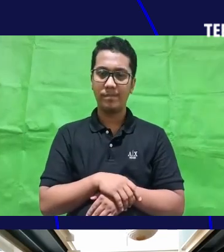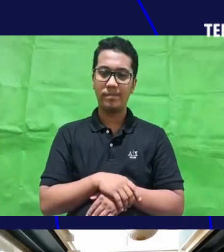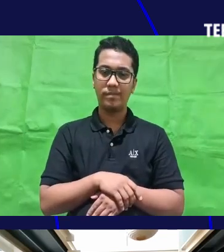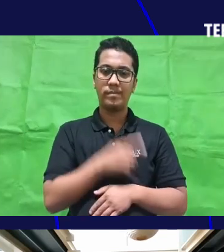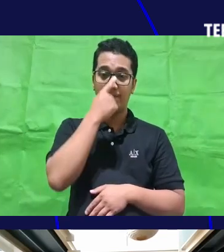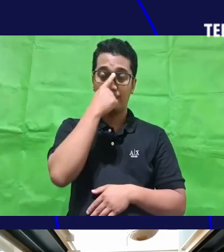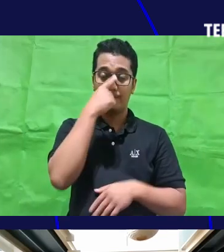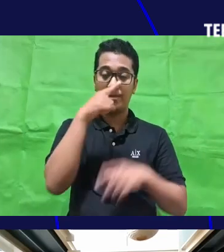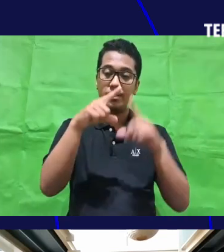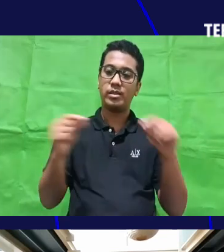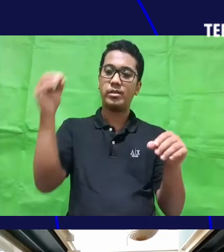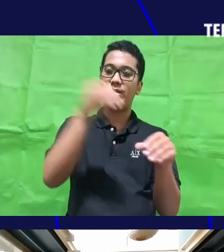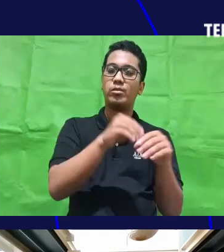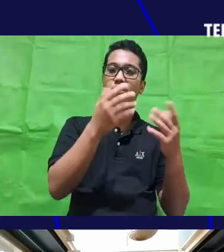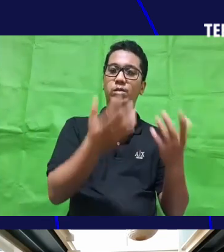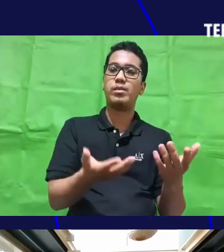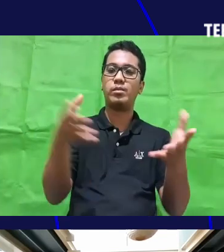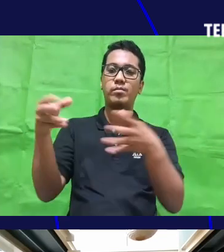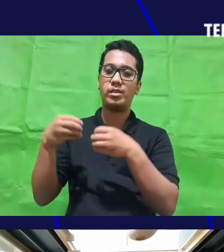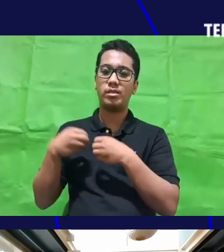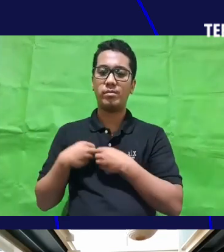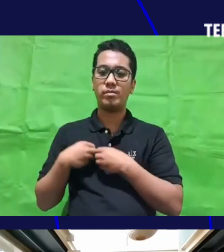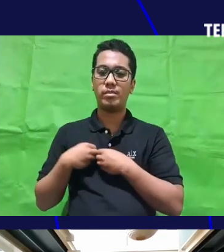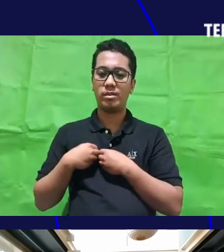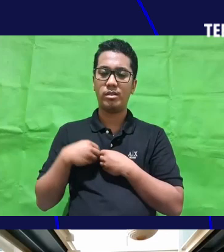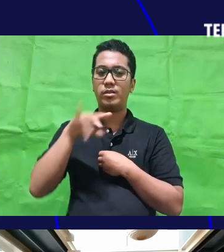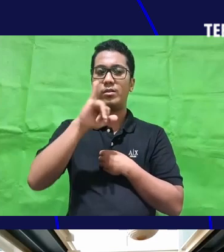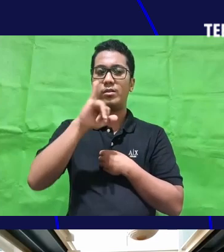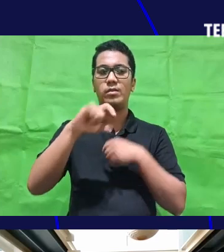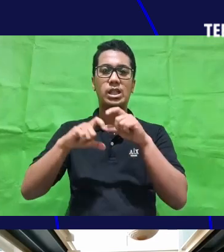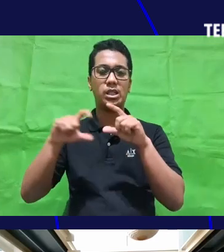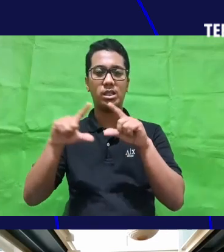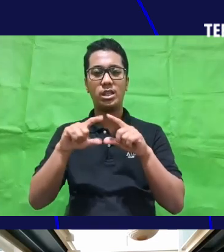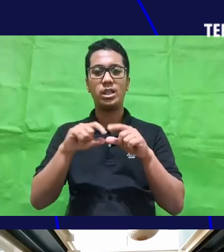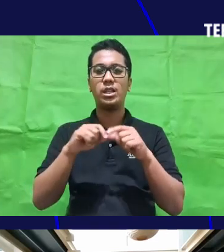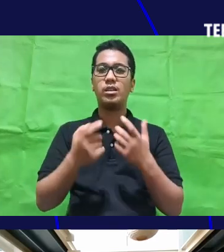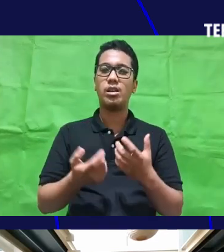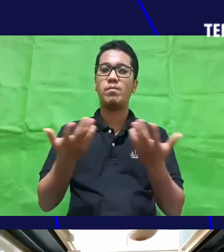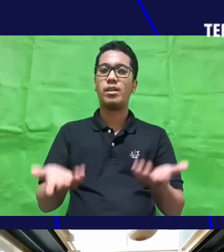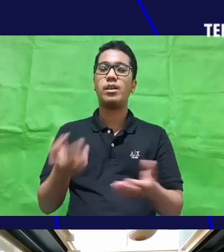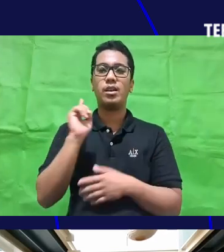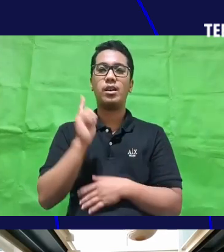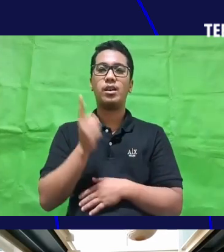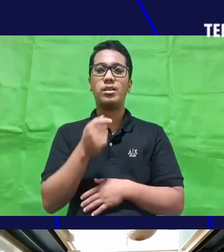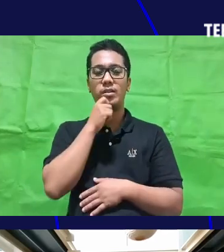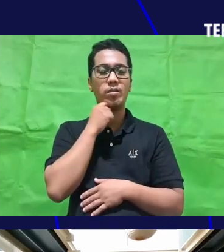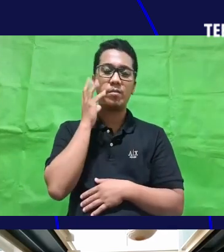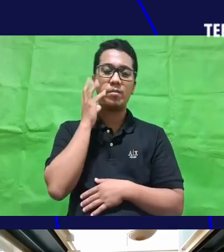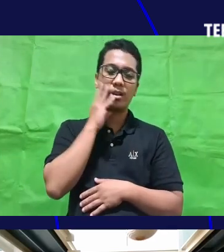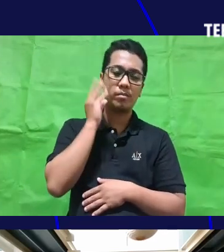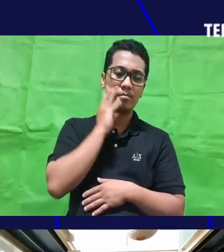tiket masuknya adalah menerima norma yang ada di sana gitu. Apakah ada pengalaman-pengalaman